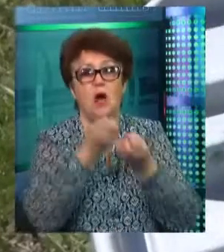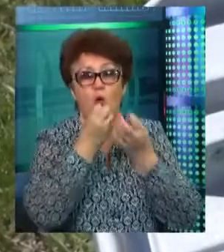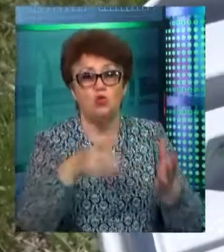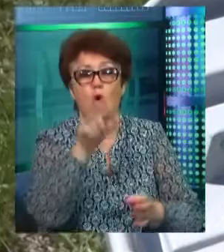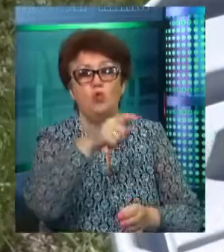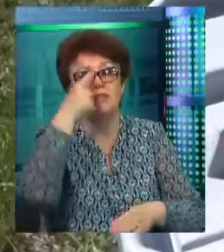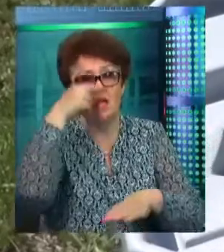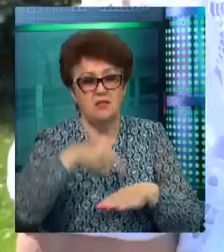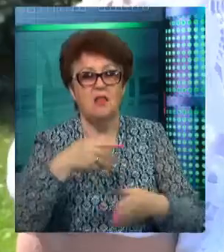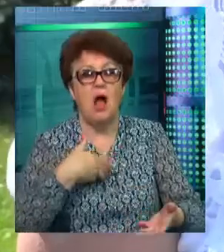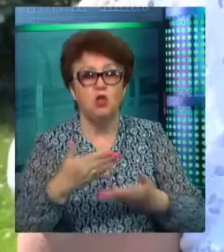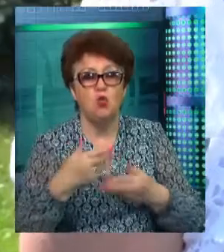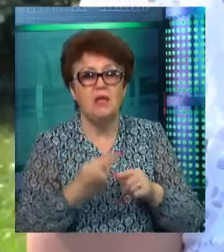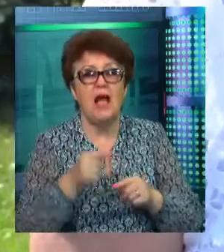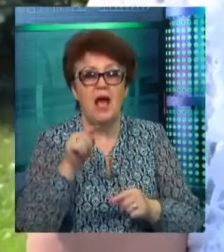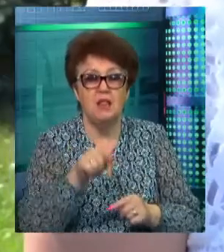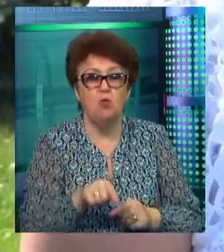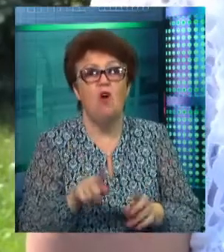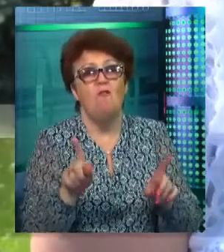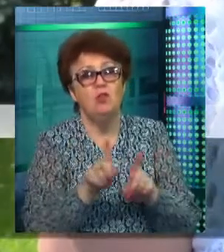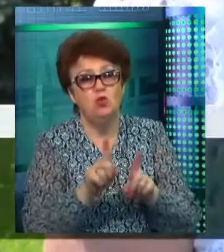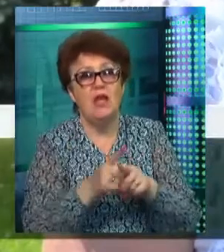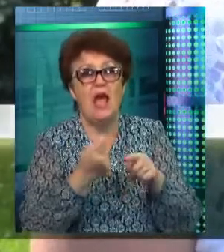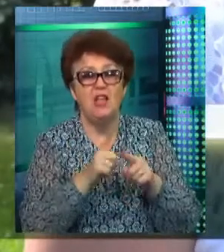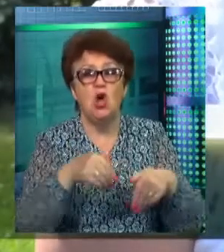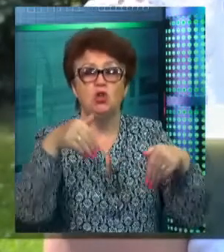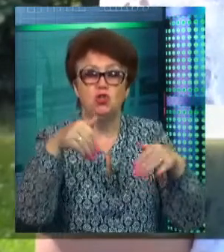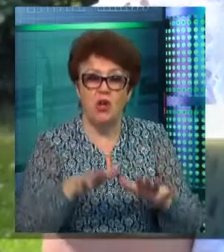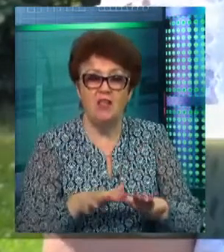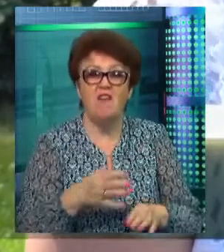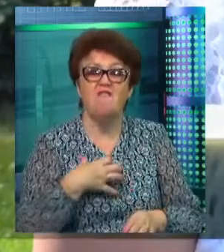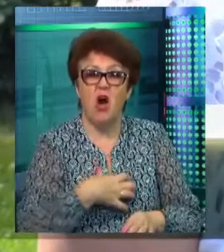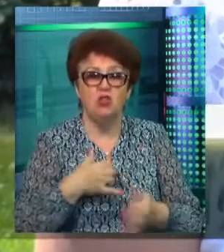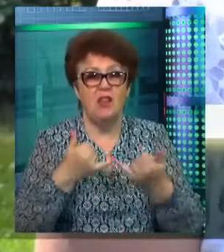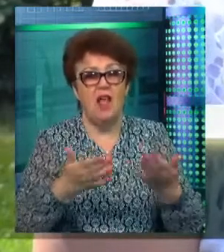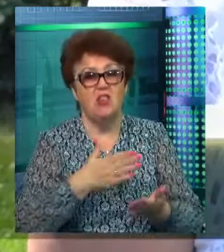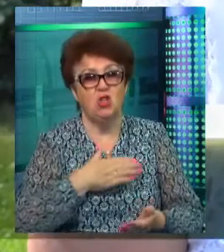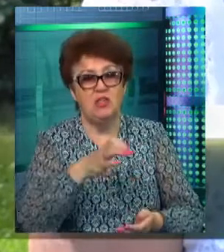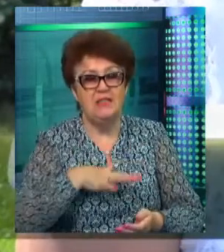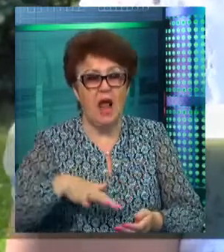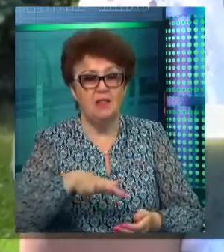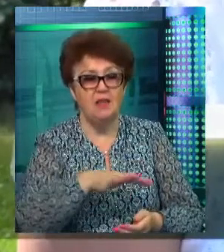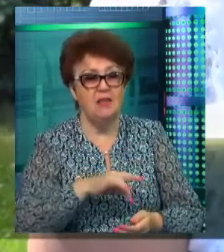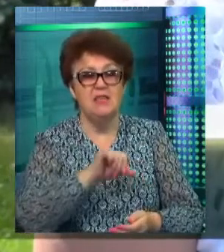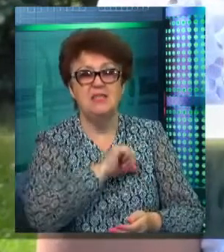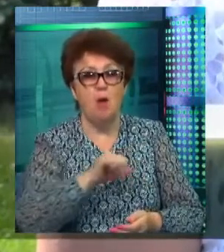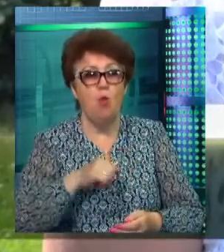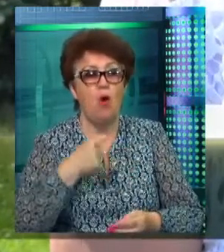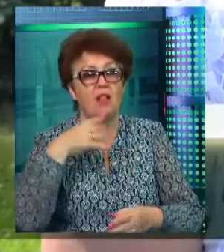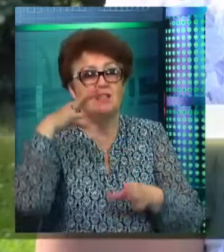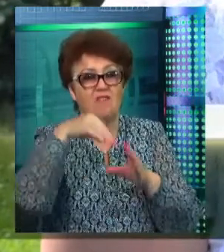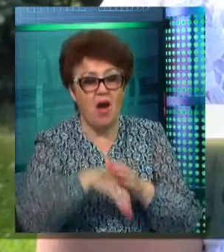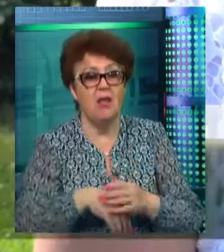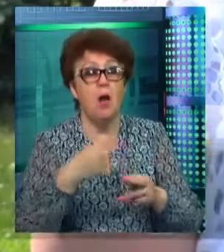сознательно относятся к этому все-таки это решение важное для нашей страны само голосование